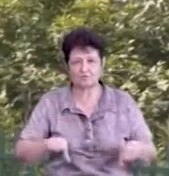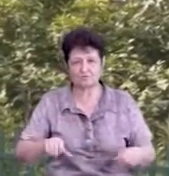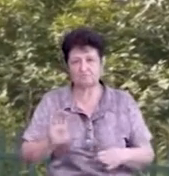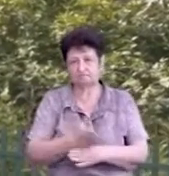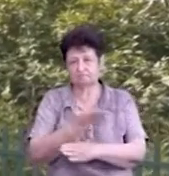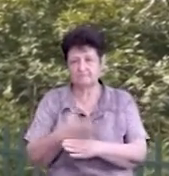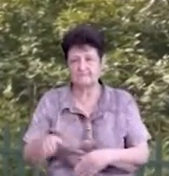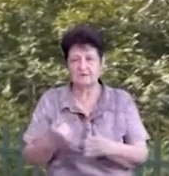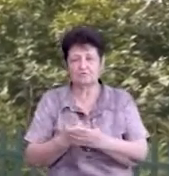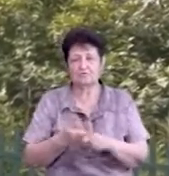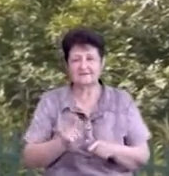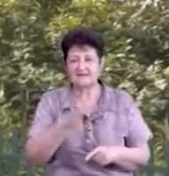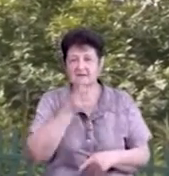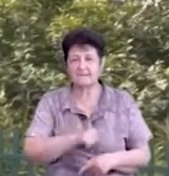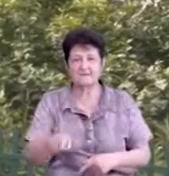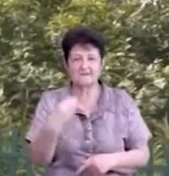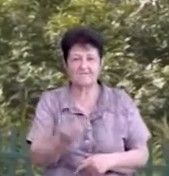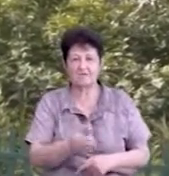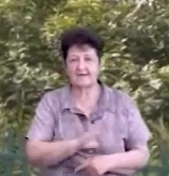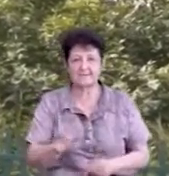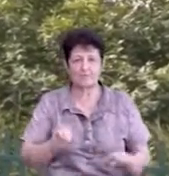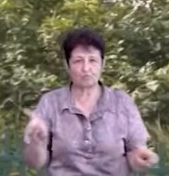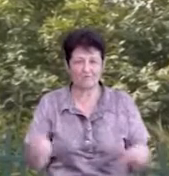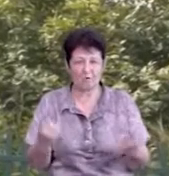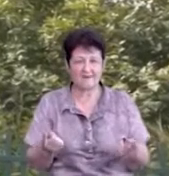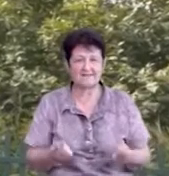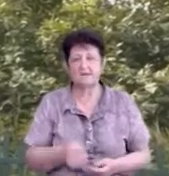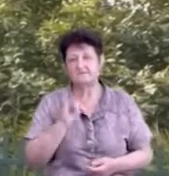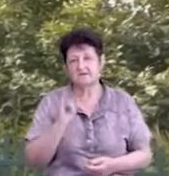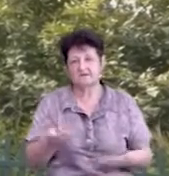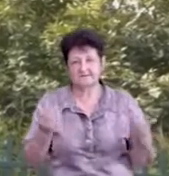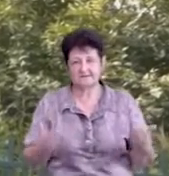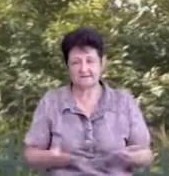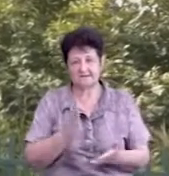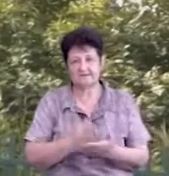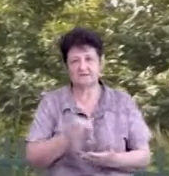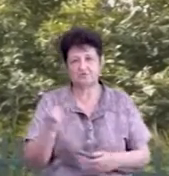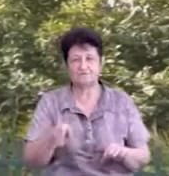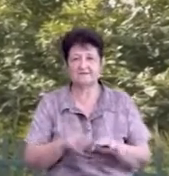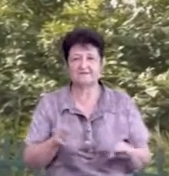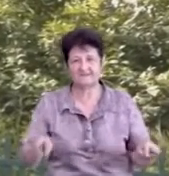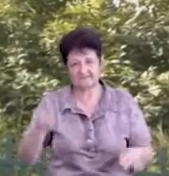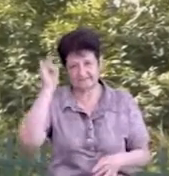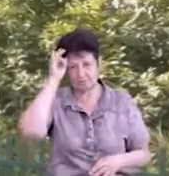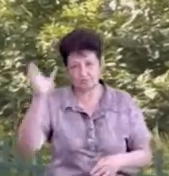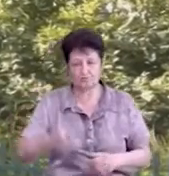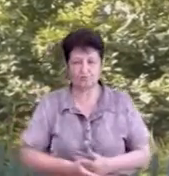розформована, до цих пір вона не утворена. І зараз іде в Міністерстві